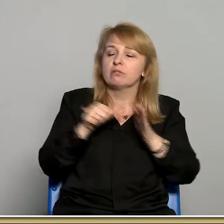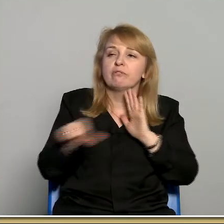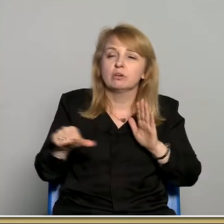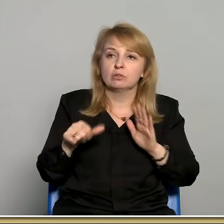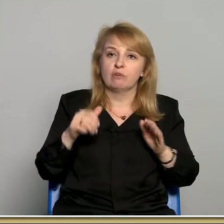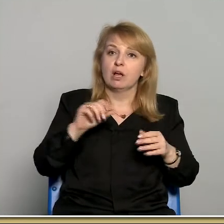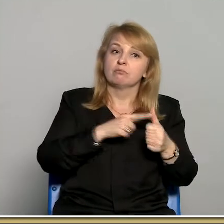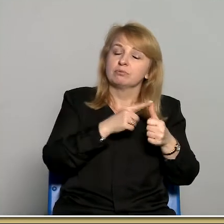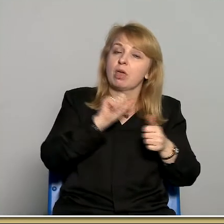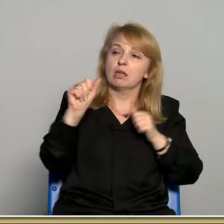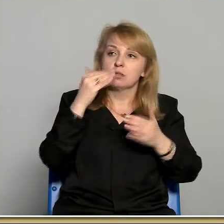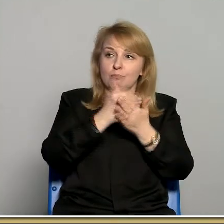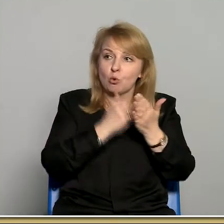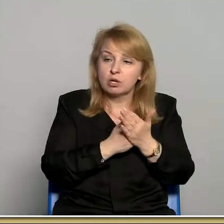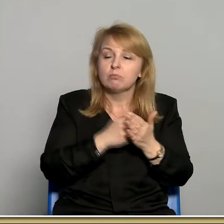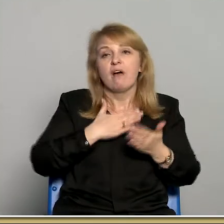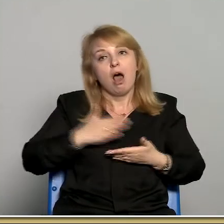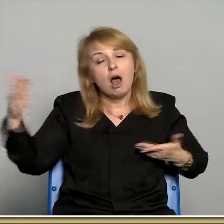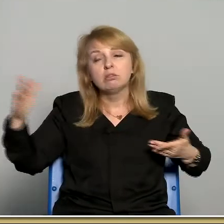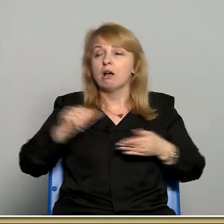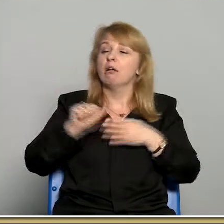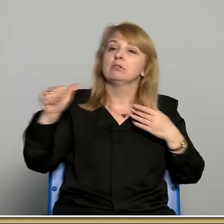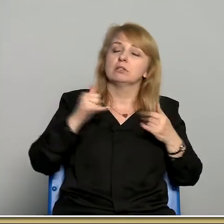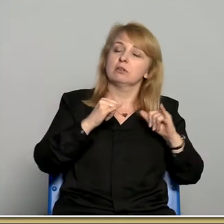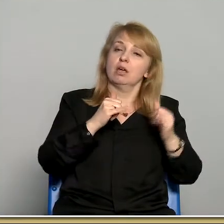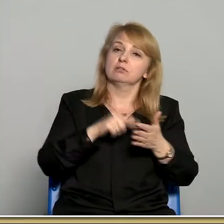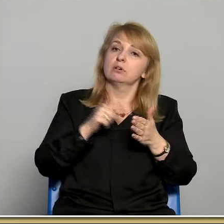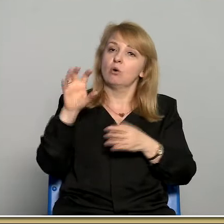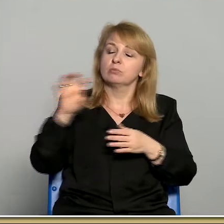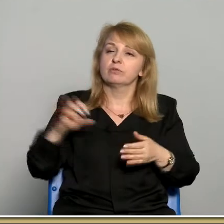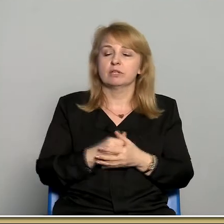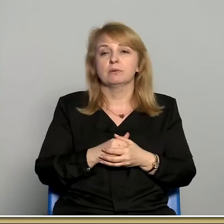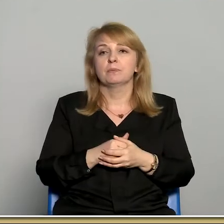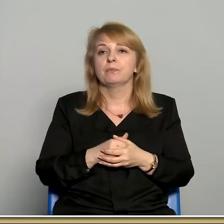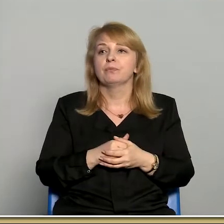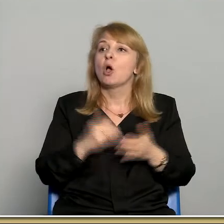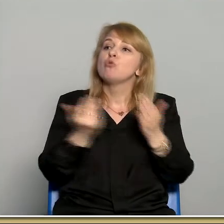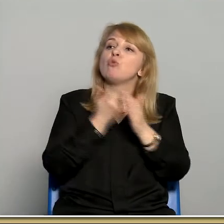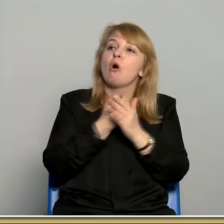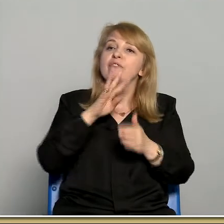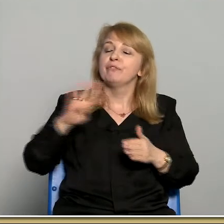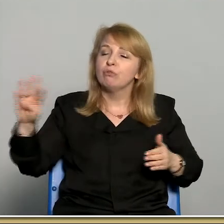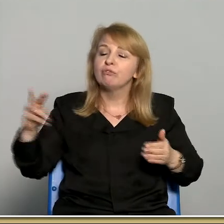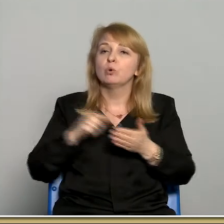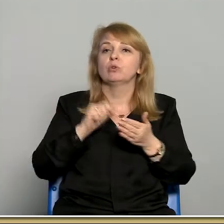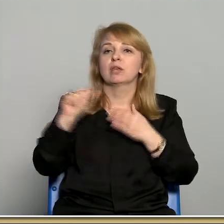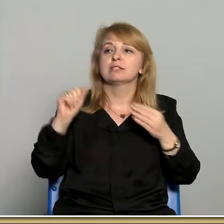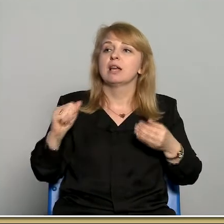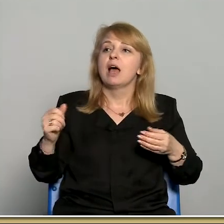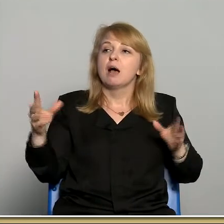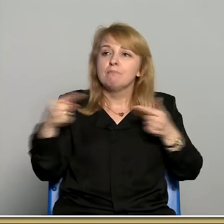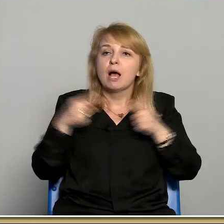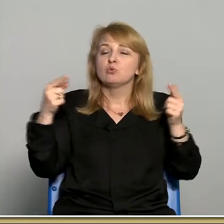z jednej strony, a z drugiej strony mamy już rozpoczęte kolejne. No i nowy portal internetowy spójny z tym, co mamy na